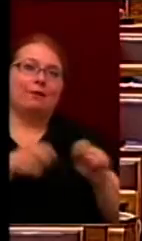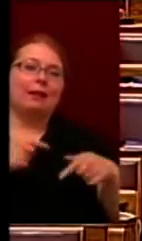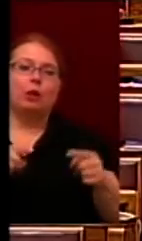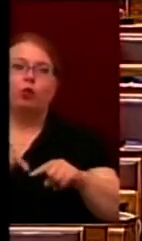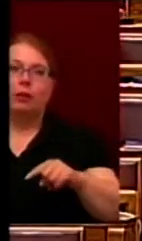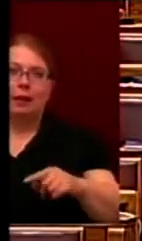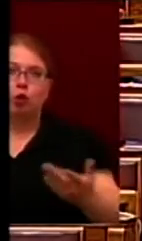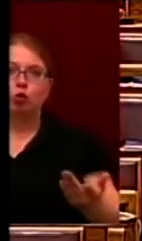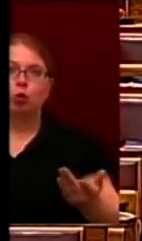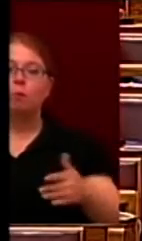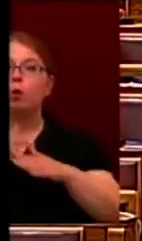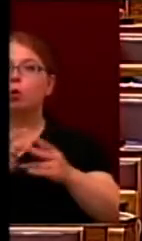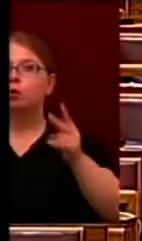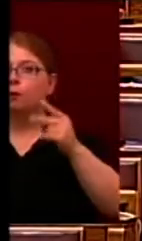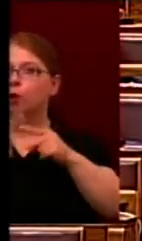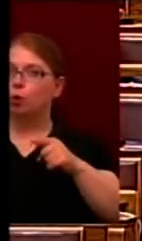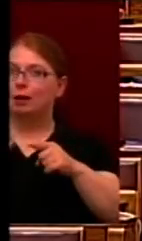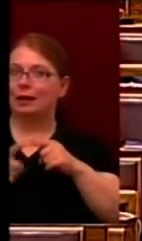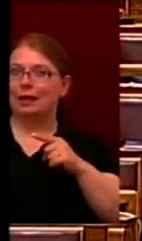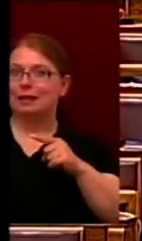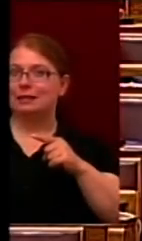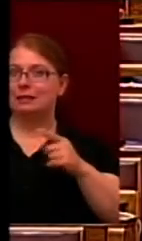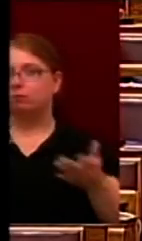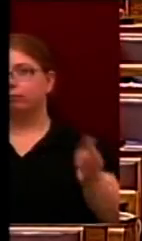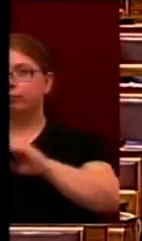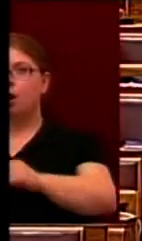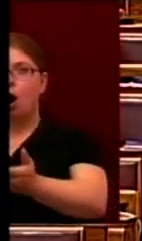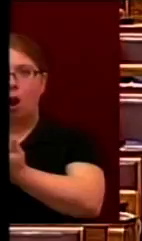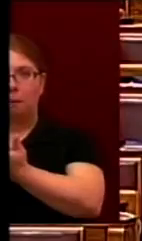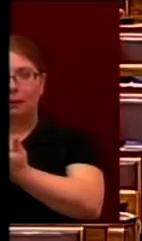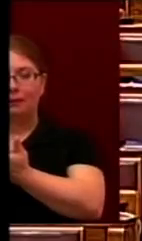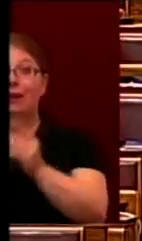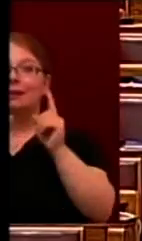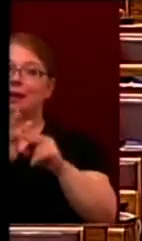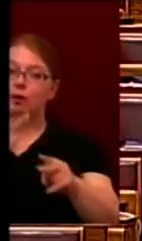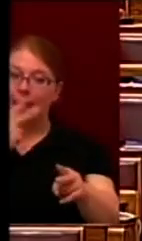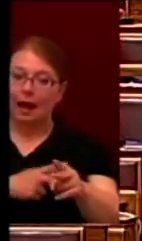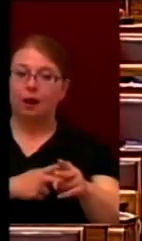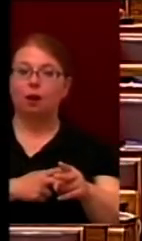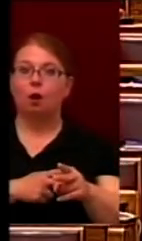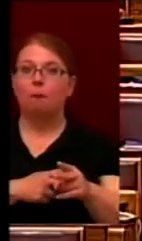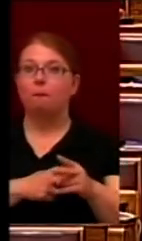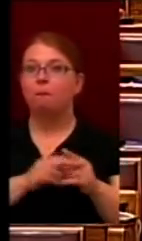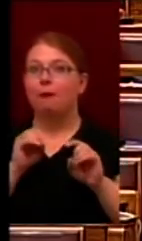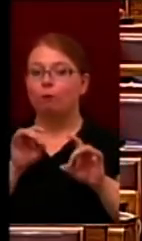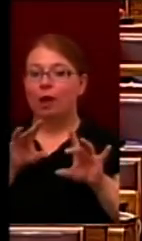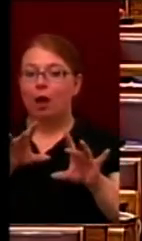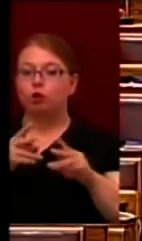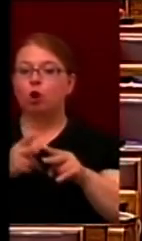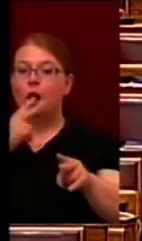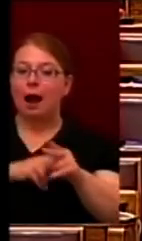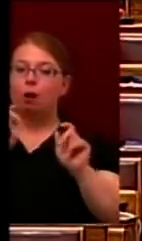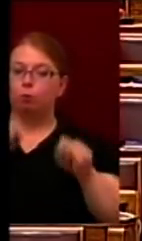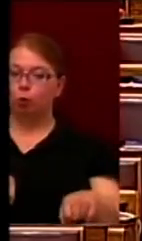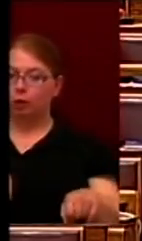azután egy közvagyon rész vonult át alapítványi formába, de az államnak a befolyása, az államnak a